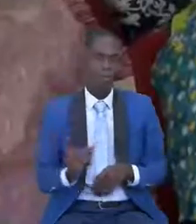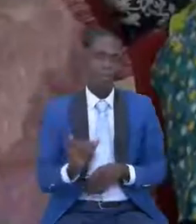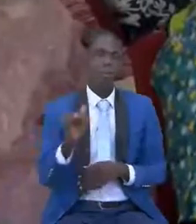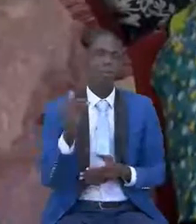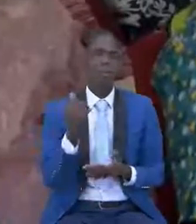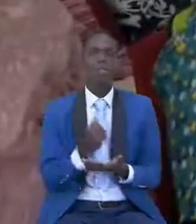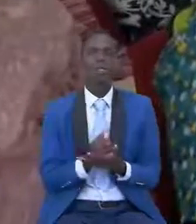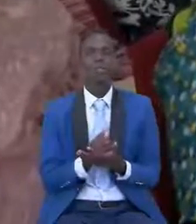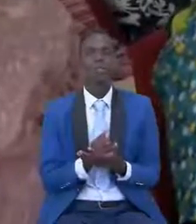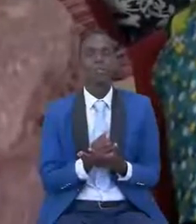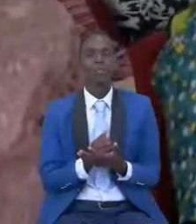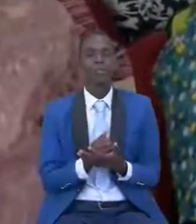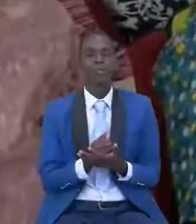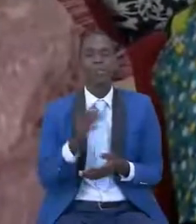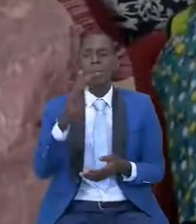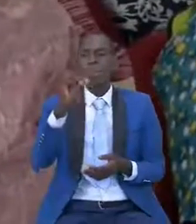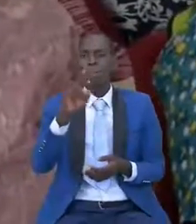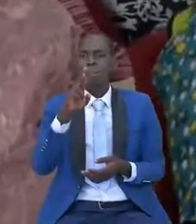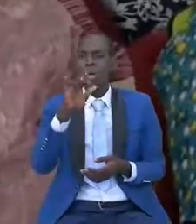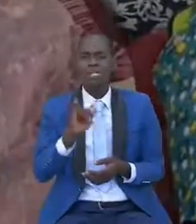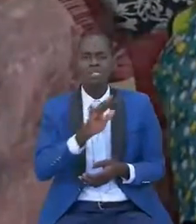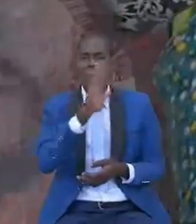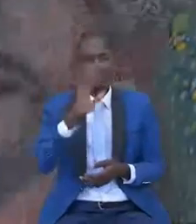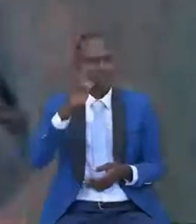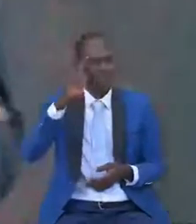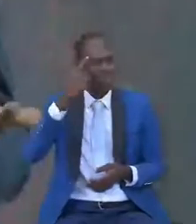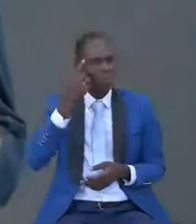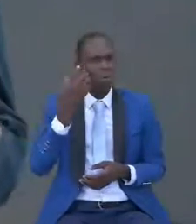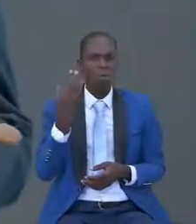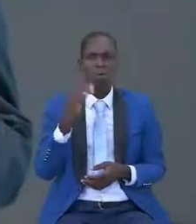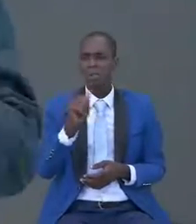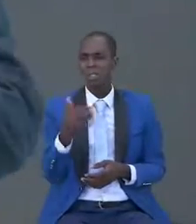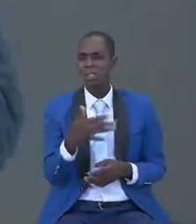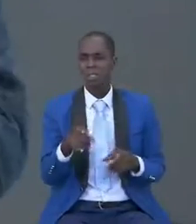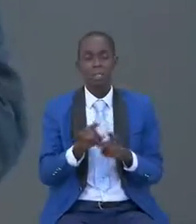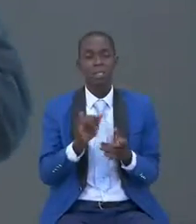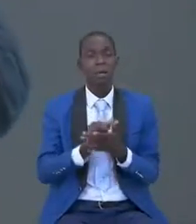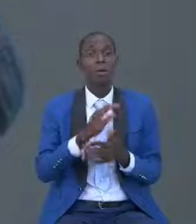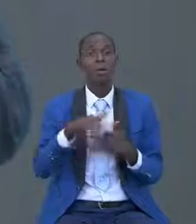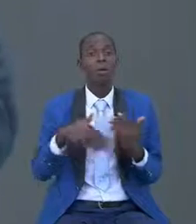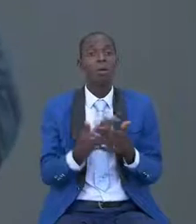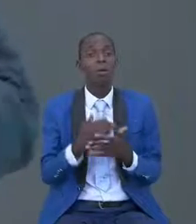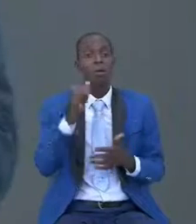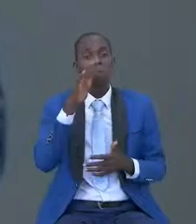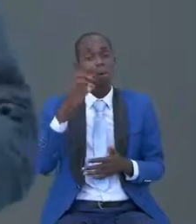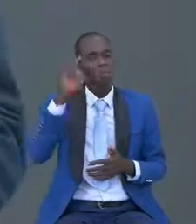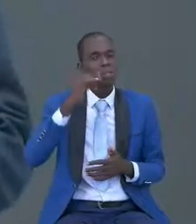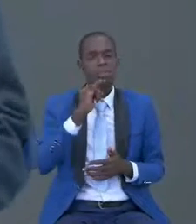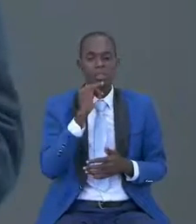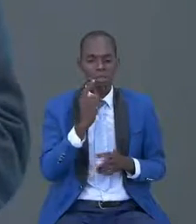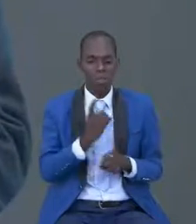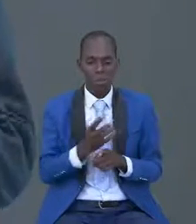éternellement. Marie n'a jamais pensé à quelque chose de pareil. Elle pensait que